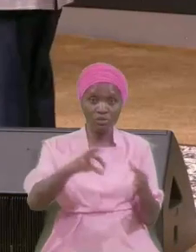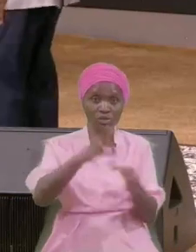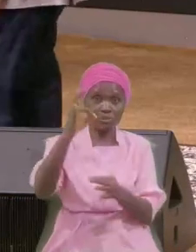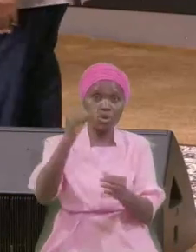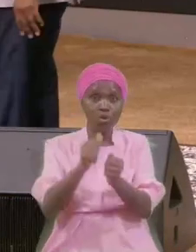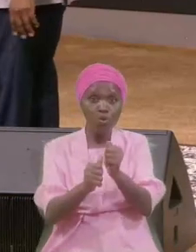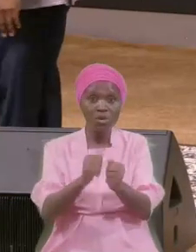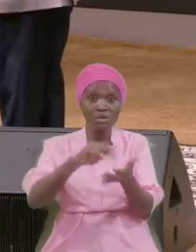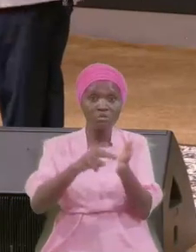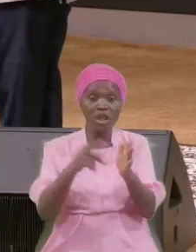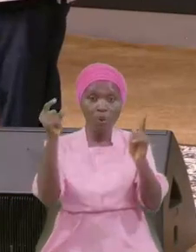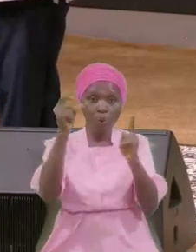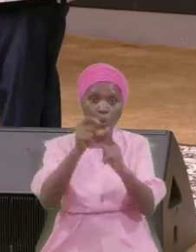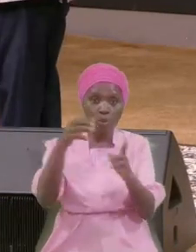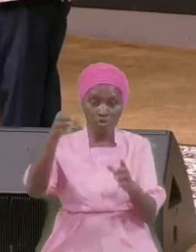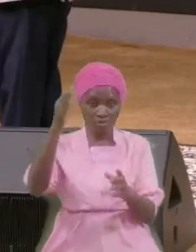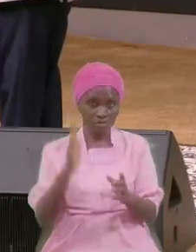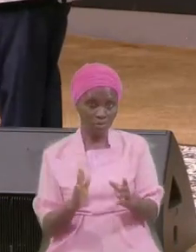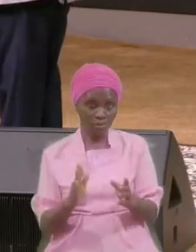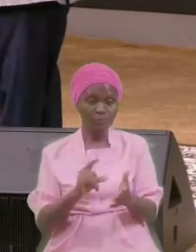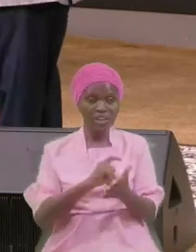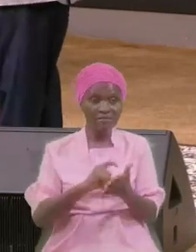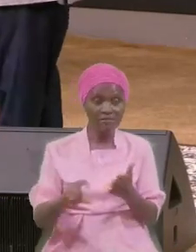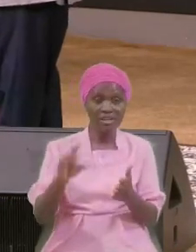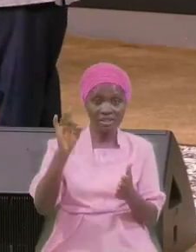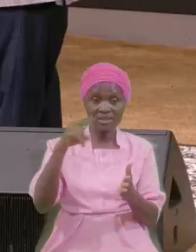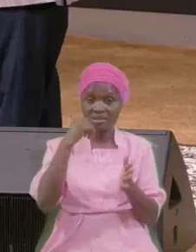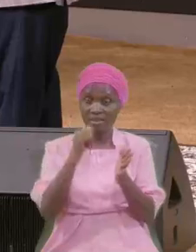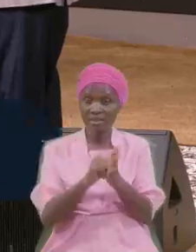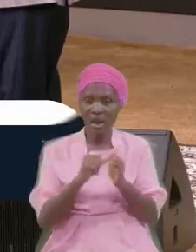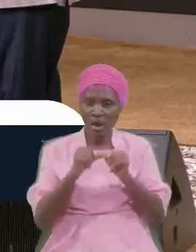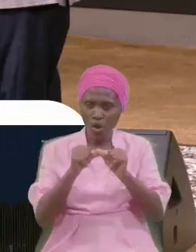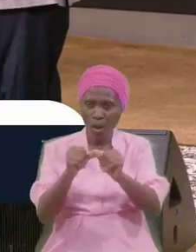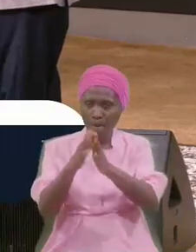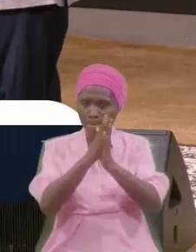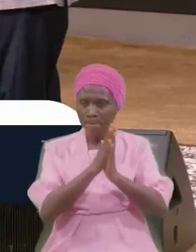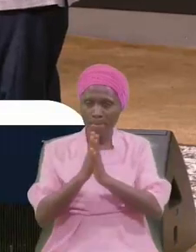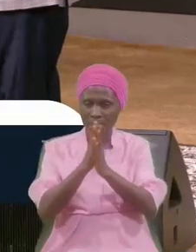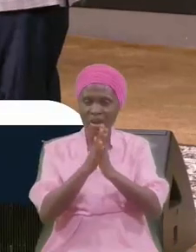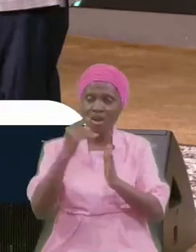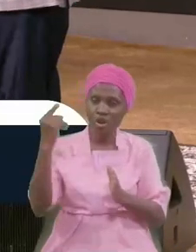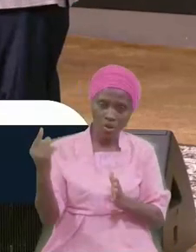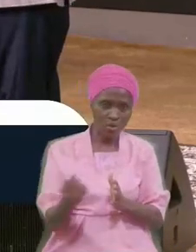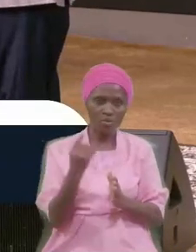Dieu. Le verset 18. Faites en tout temps par l'esprit.